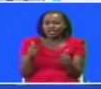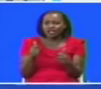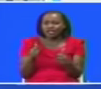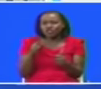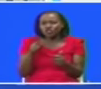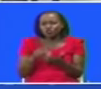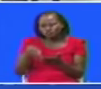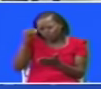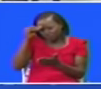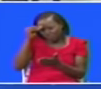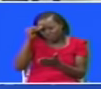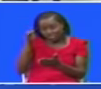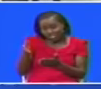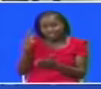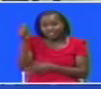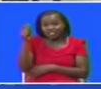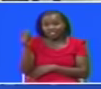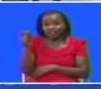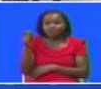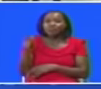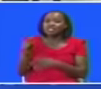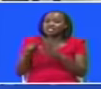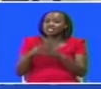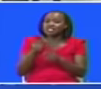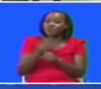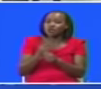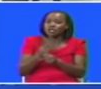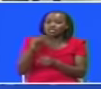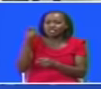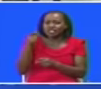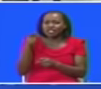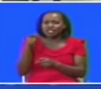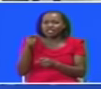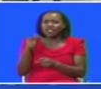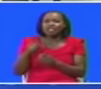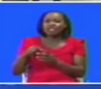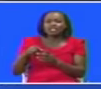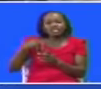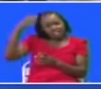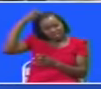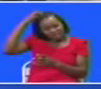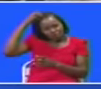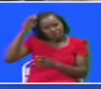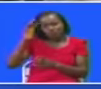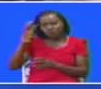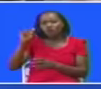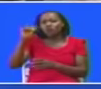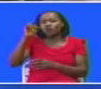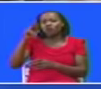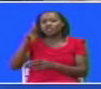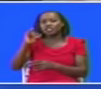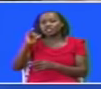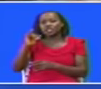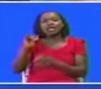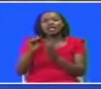umetomea hapa Kenya kabisa na ukaanza pia kufanya kazi hapa Kenya, umefanya nafikiri katika sehemu za Lamu kule, yes. Wajia wewe kutoka Wajir, yeah. Malindi na